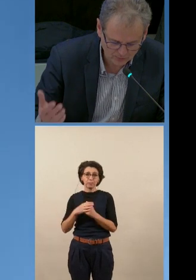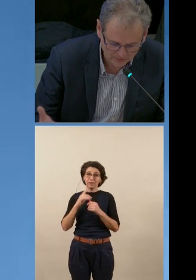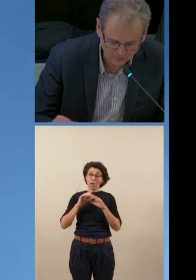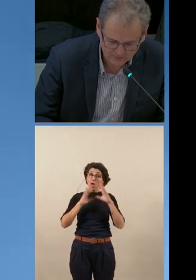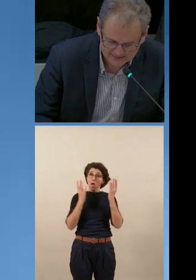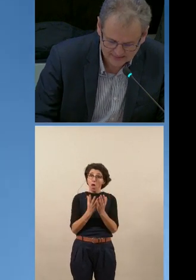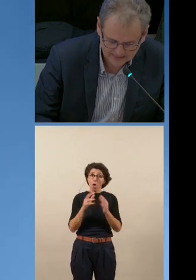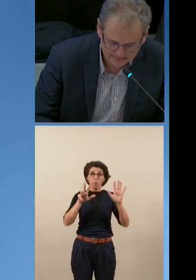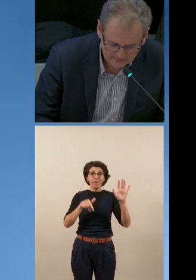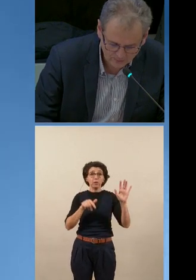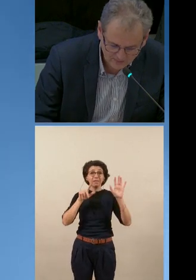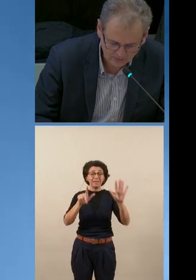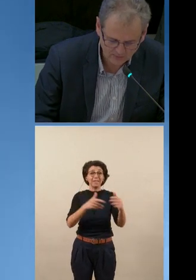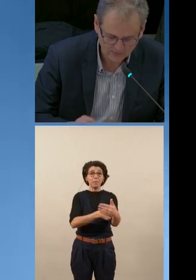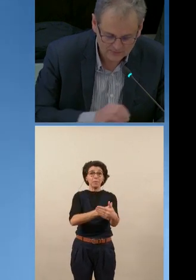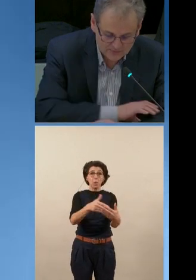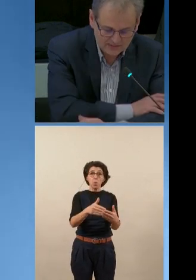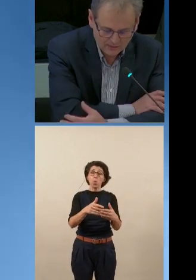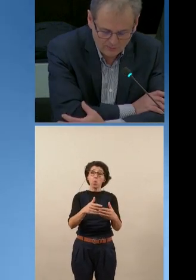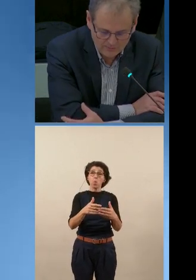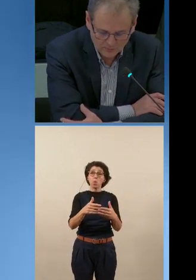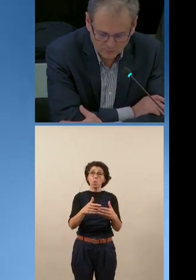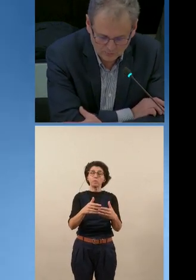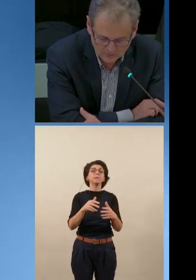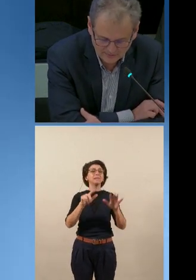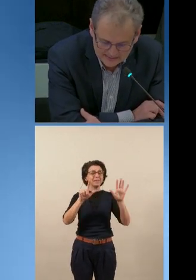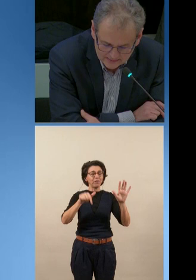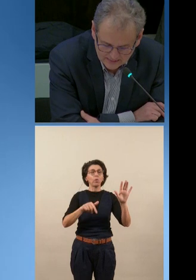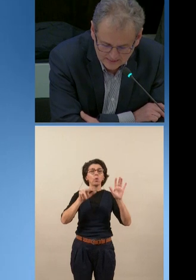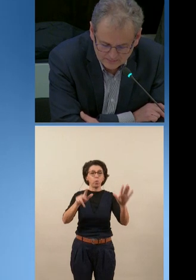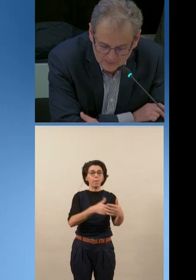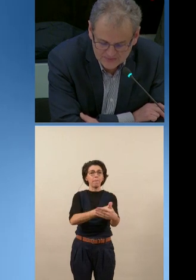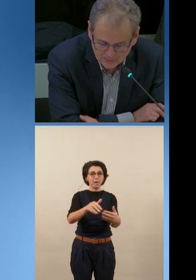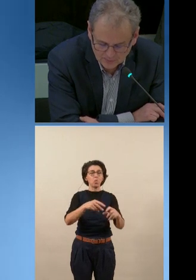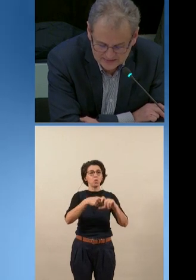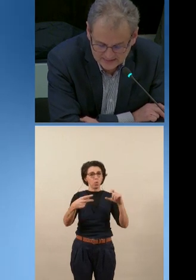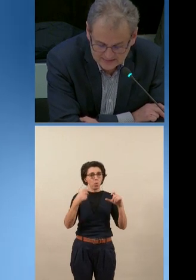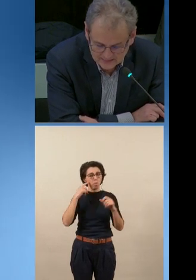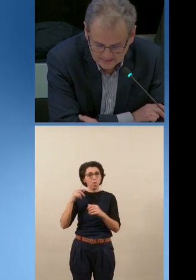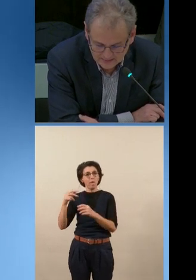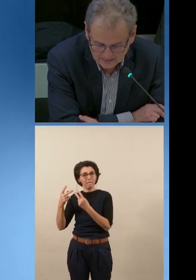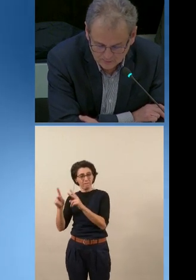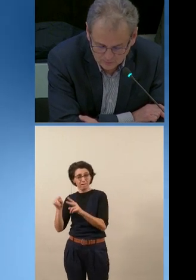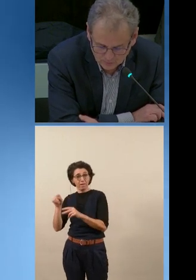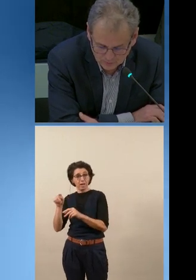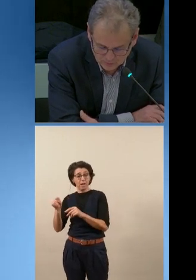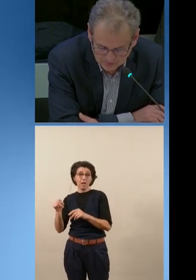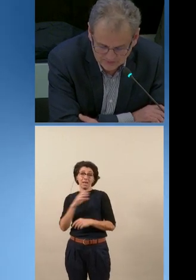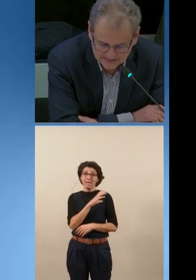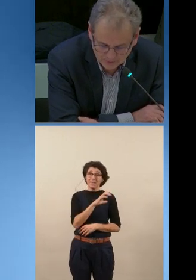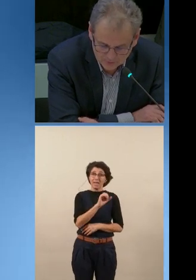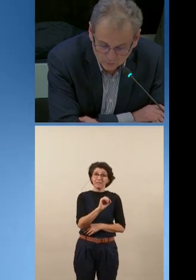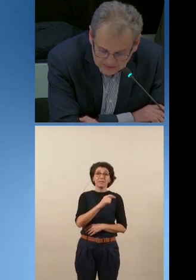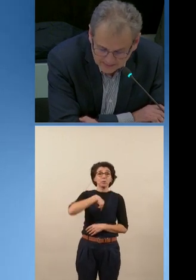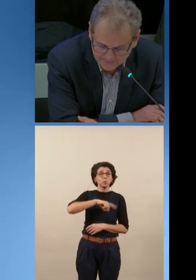une augmentation de masse salarial 8 de 7,8 million d'euros pour la ville mais aussi au au CCS qui nous il nous faut donc